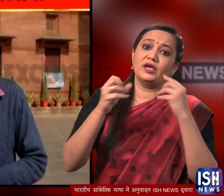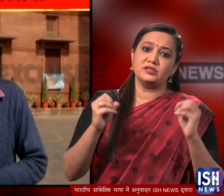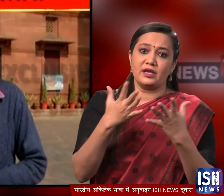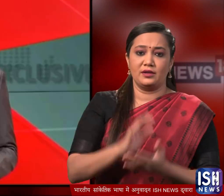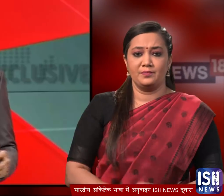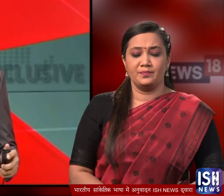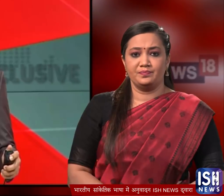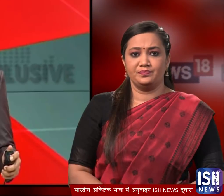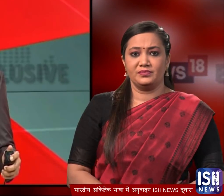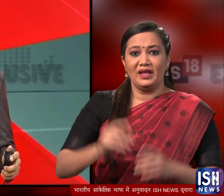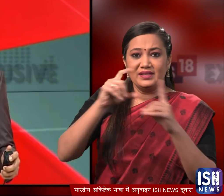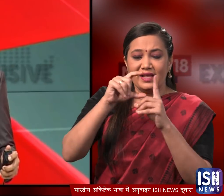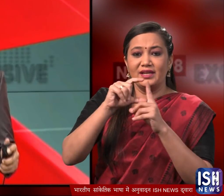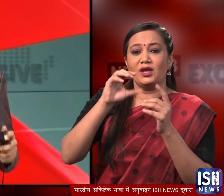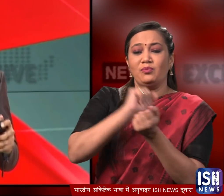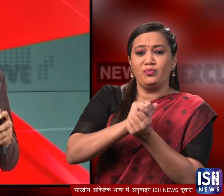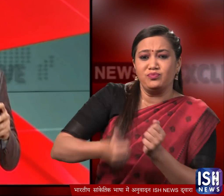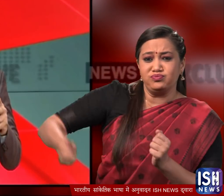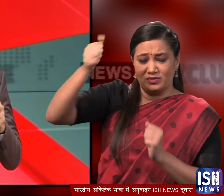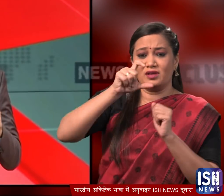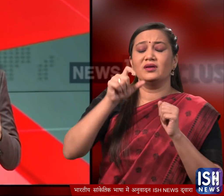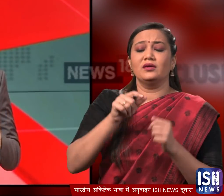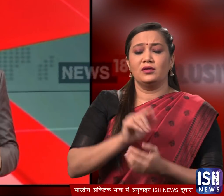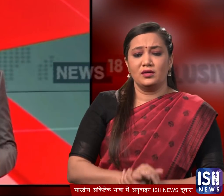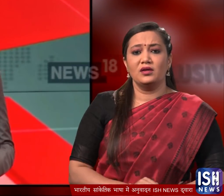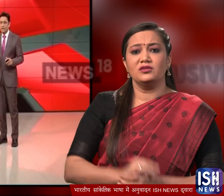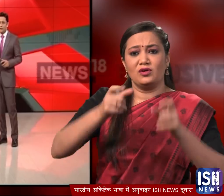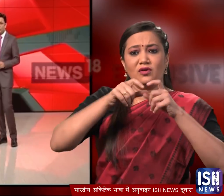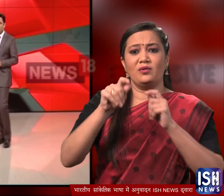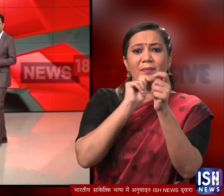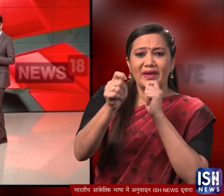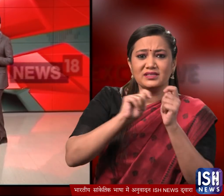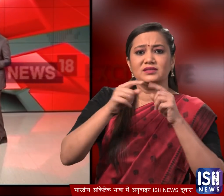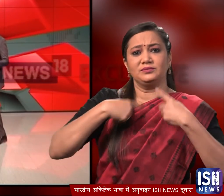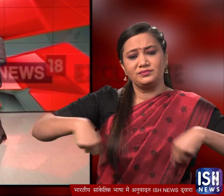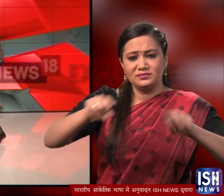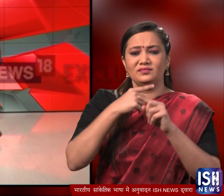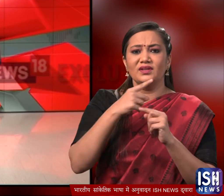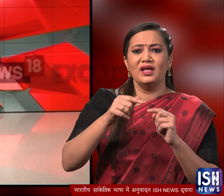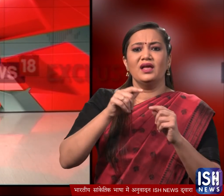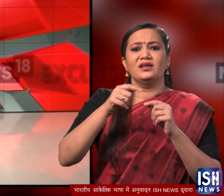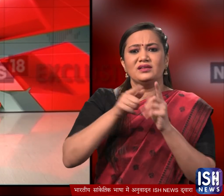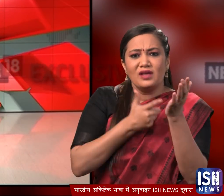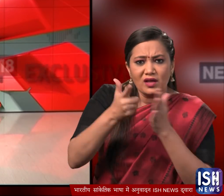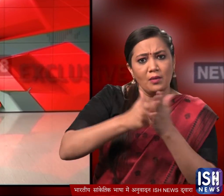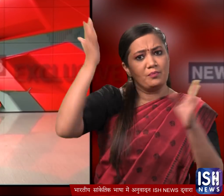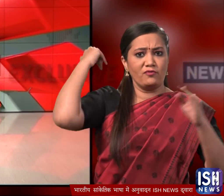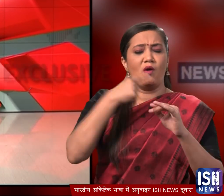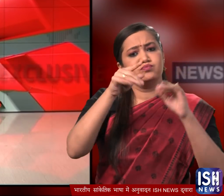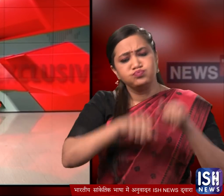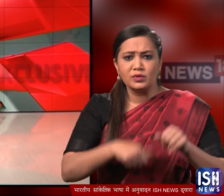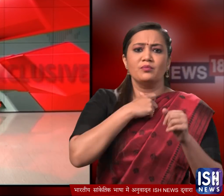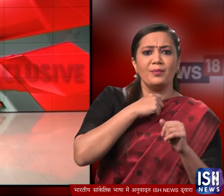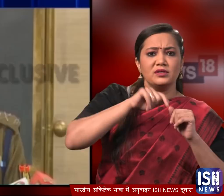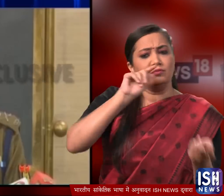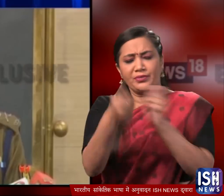जाए। दिल्ली हिंसा मामले में दिल्ली पुलिस कमिश्नर ने एक प्रेस कॉन्फ्रेंस की, जिसमें उन्होंने किसान नेताओं पर अपनी बातों से पलटने का आरोप